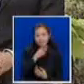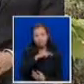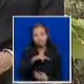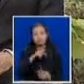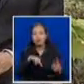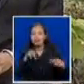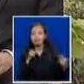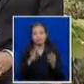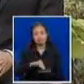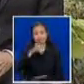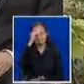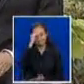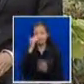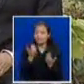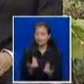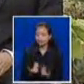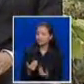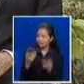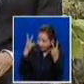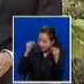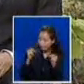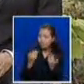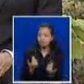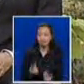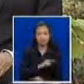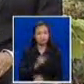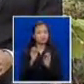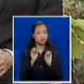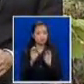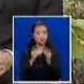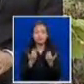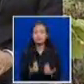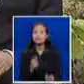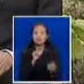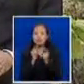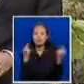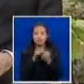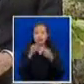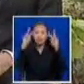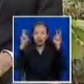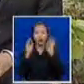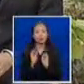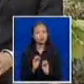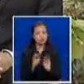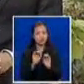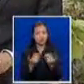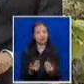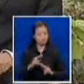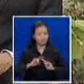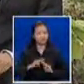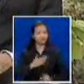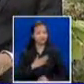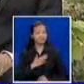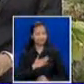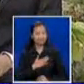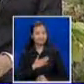ก็ท่านนายกวันนี้เป็นวันครูนะครับก็เราก็จะมาคุยเกี่ยวกับเรื่องของครูกันนะฮะซึ่งตัวผมเองก็